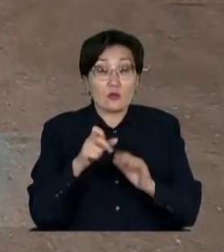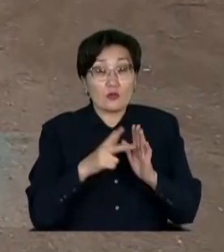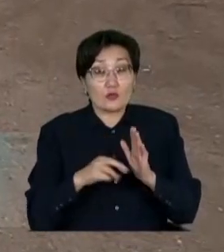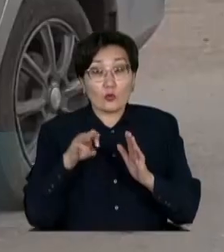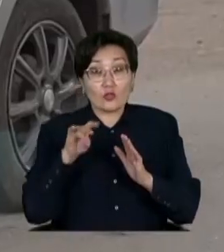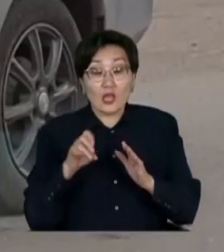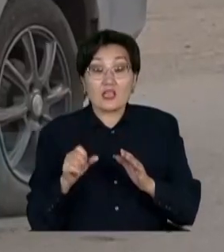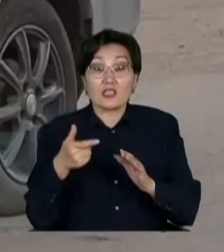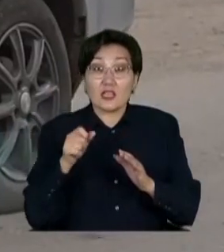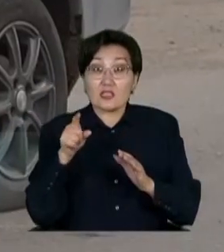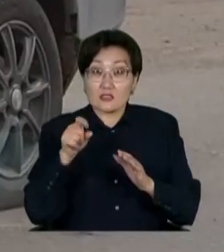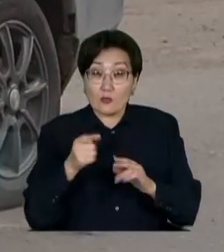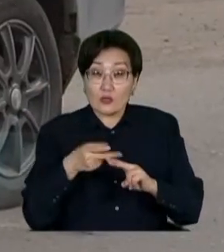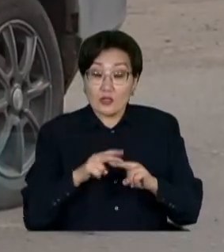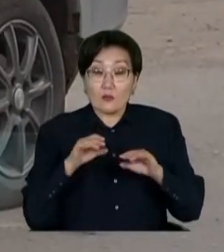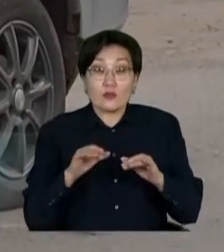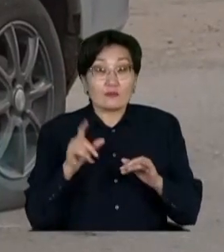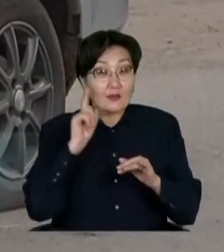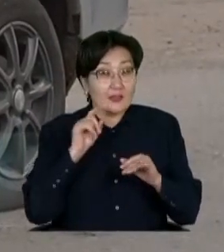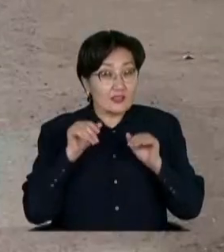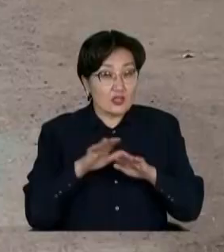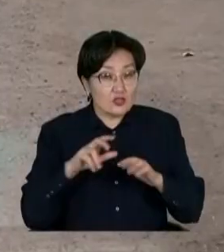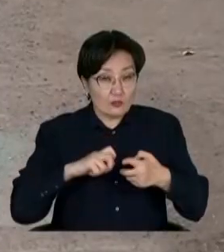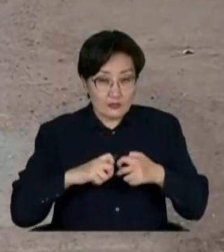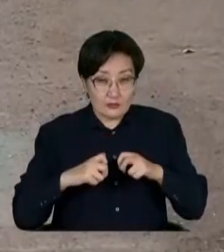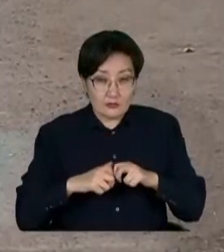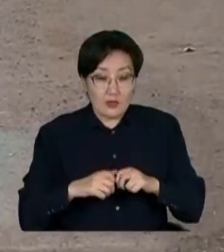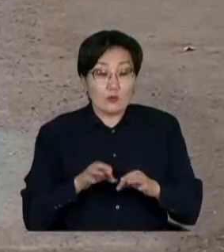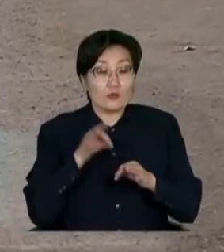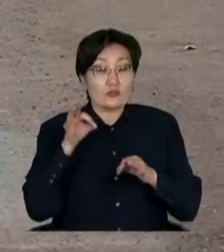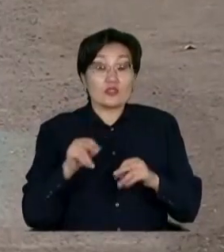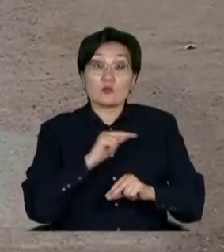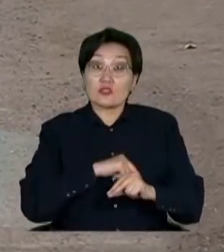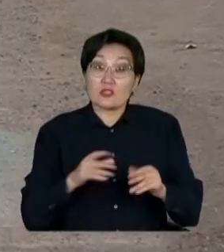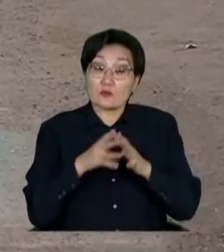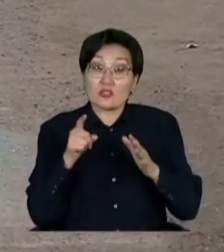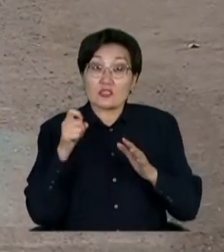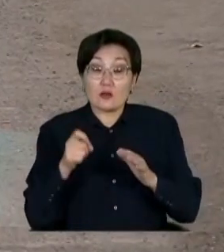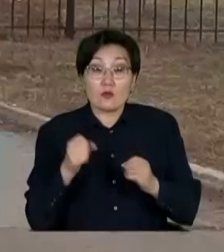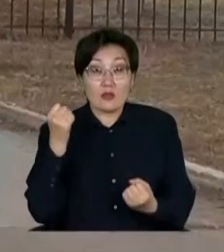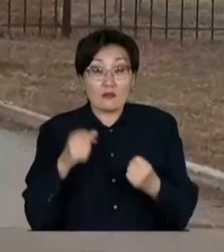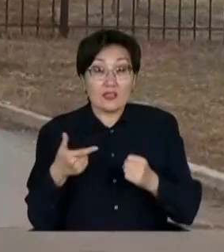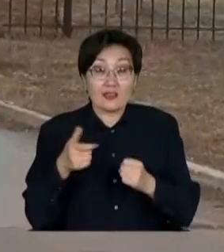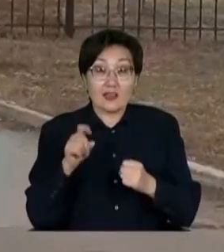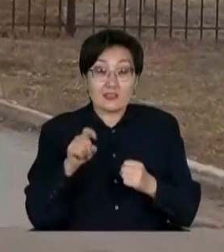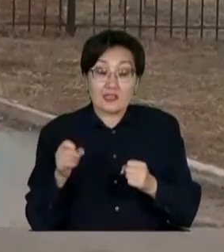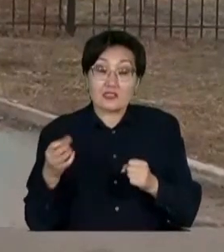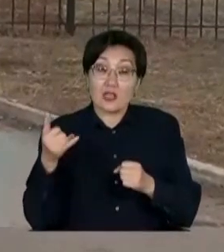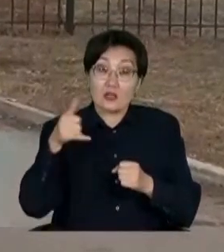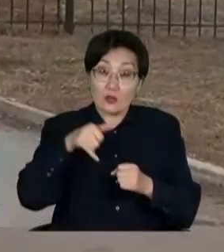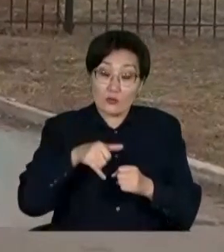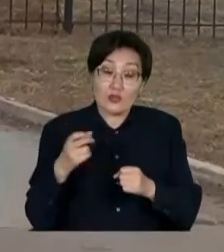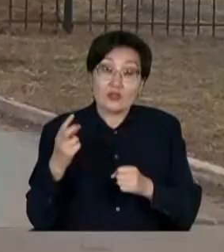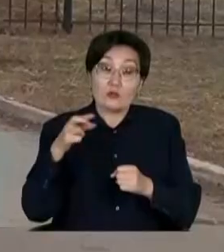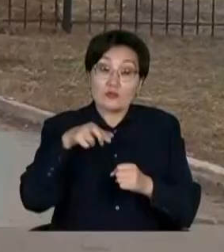тонн топлива. Но и эта мера пока не решила проблему. При этом в области функционирует более 100 автогазозаправок. Население